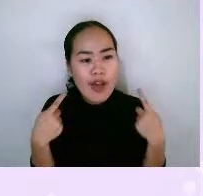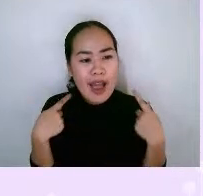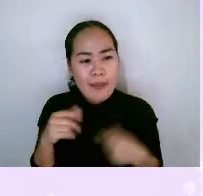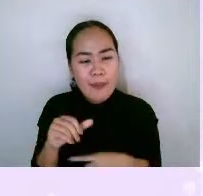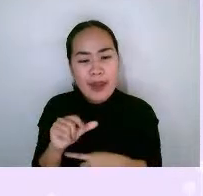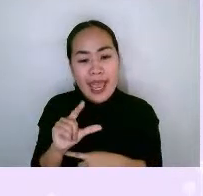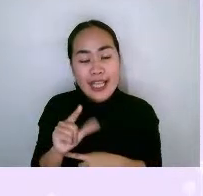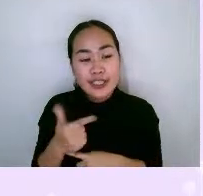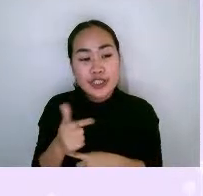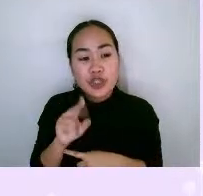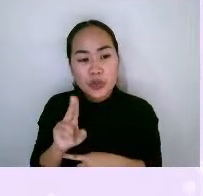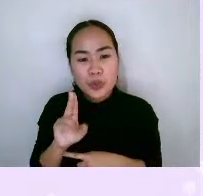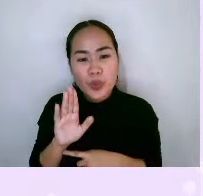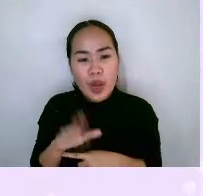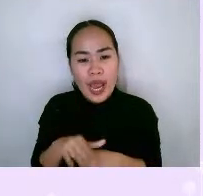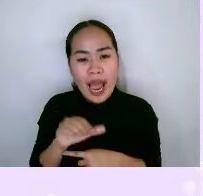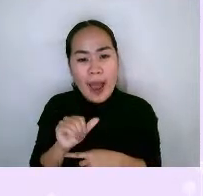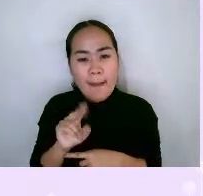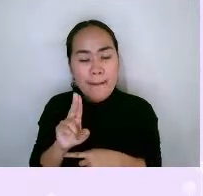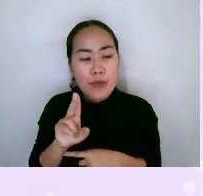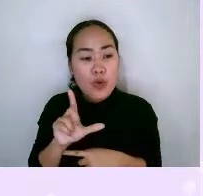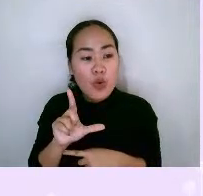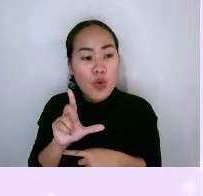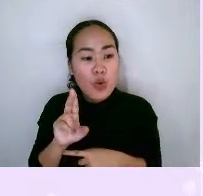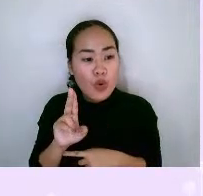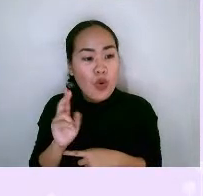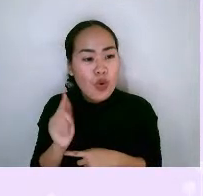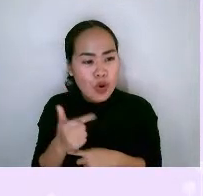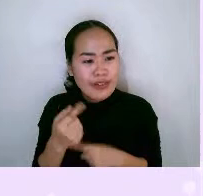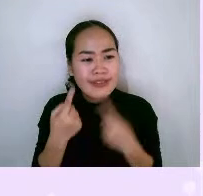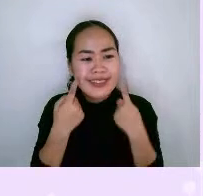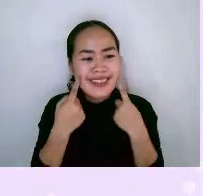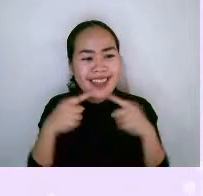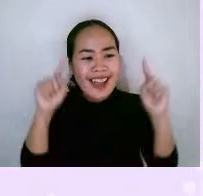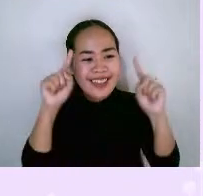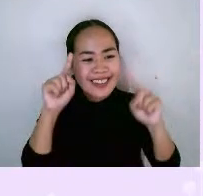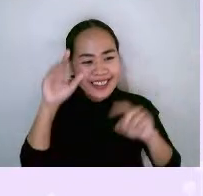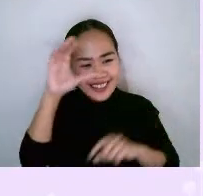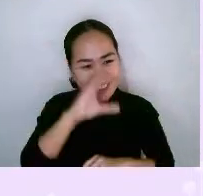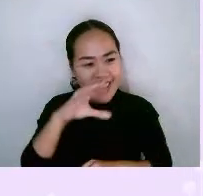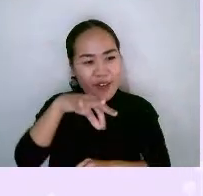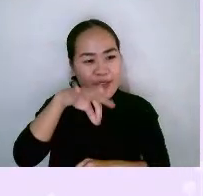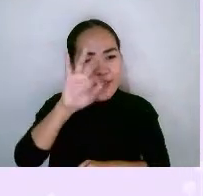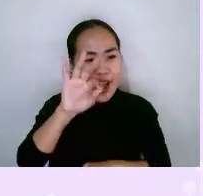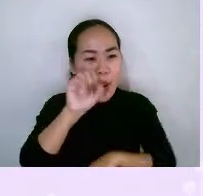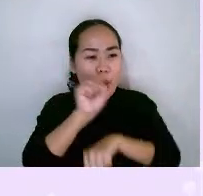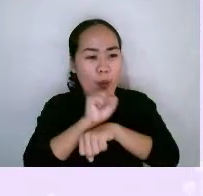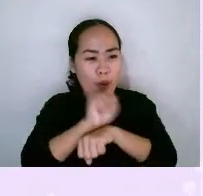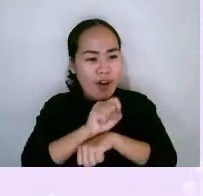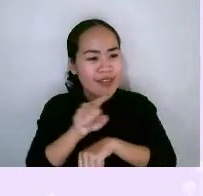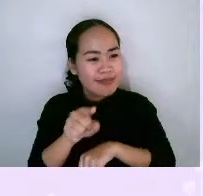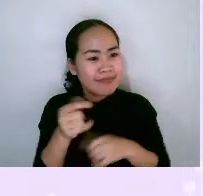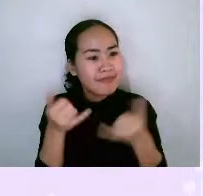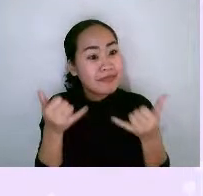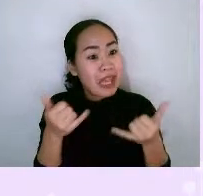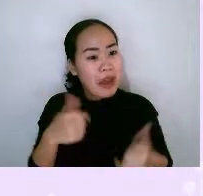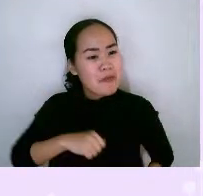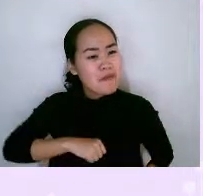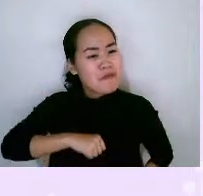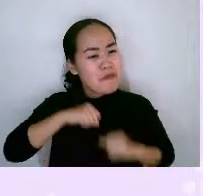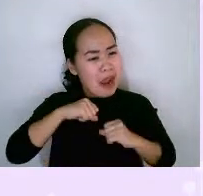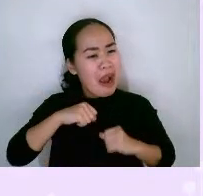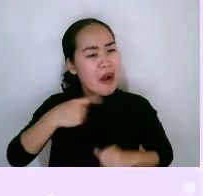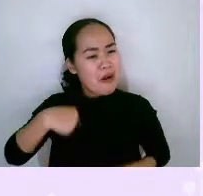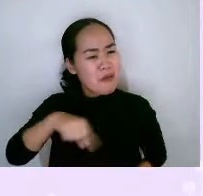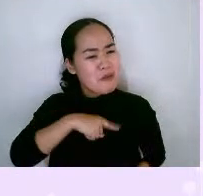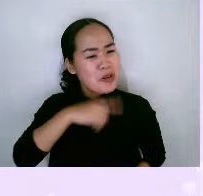Abulog. And right now po, kami ay super proud po kay Ma'am Lala dahil sa ngayon, she holds a permanent position as